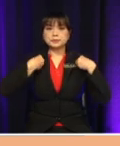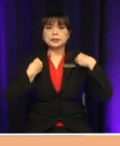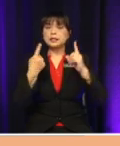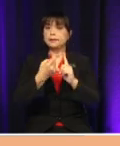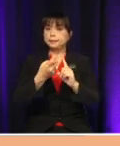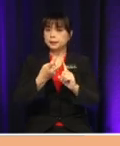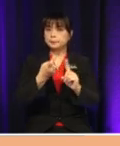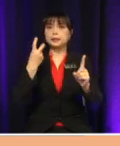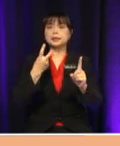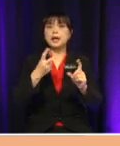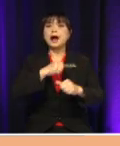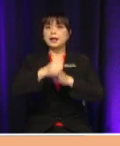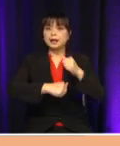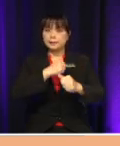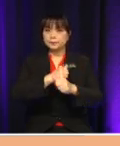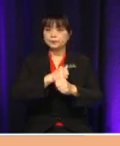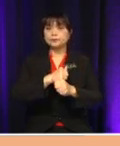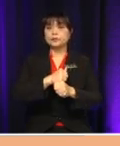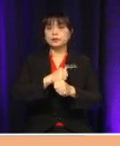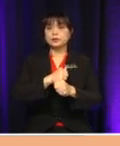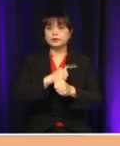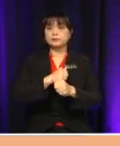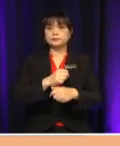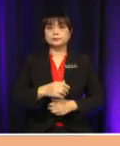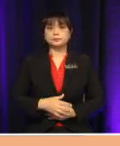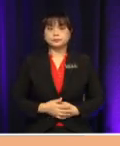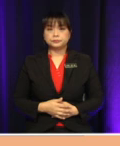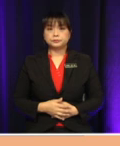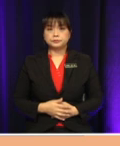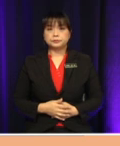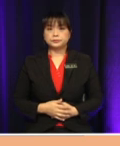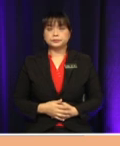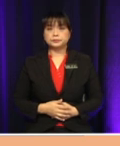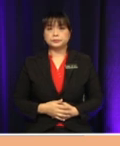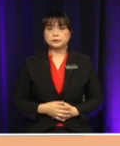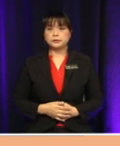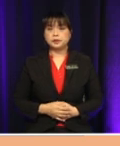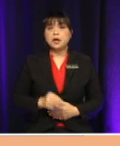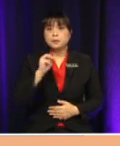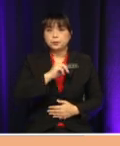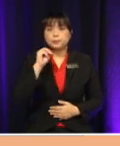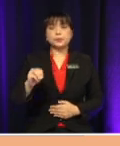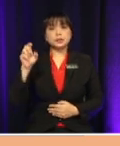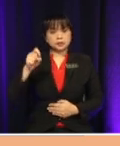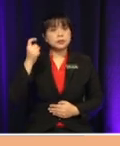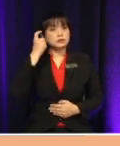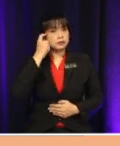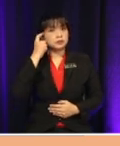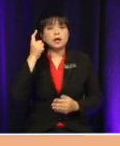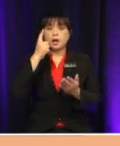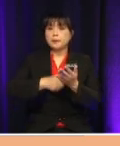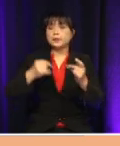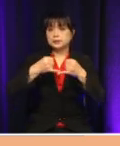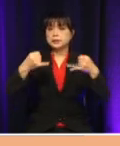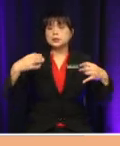mempunyai 6 alam dan ini adalah 3 daripadanya ya so di sini murid Peluklah terhadap Apakah jenis